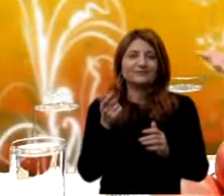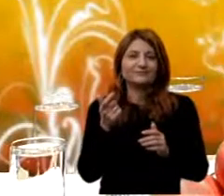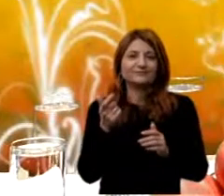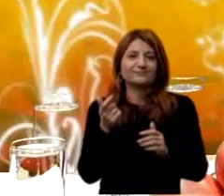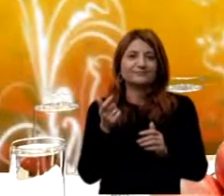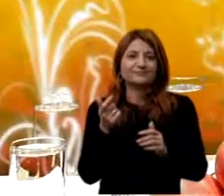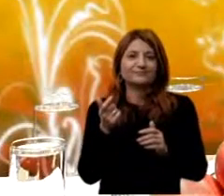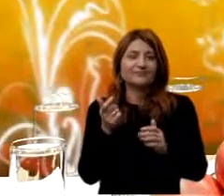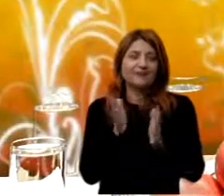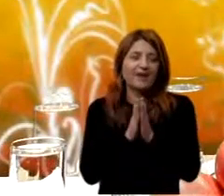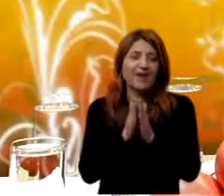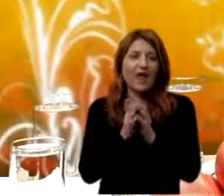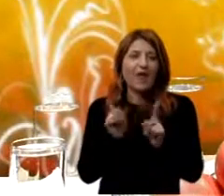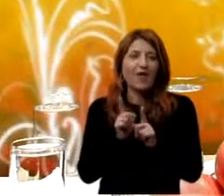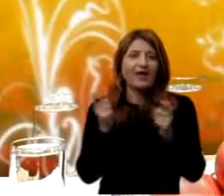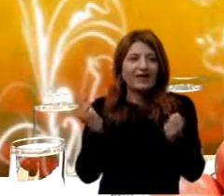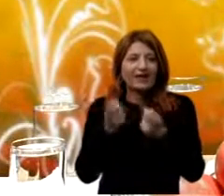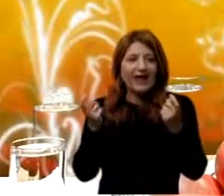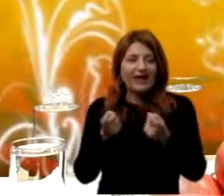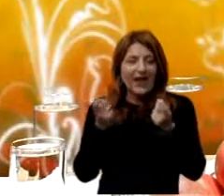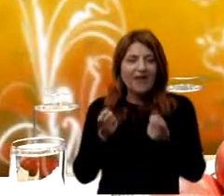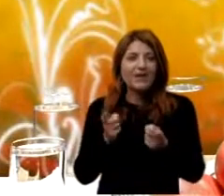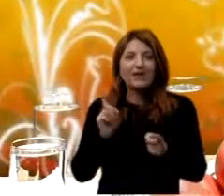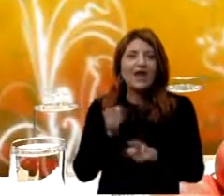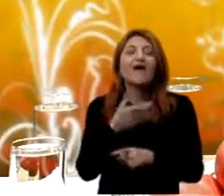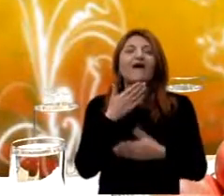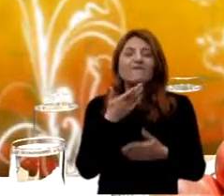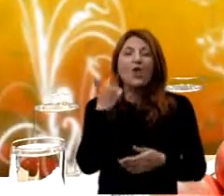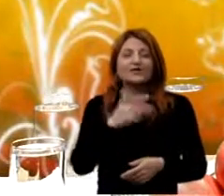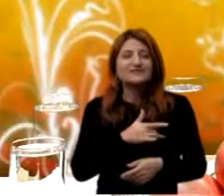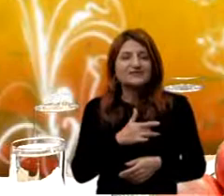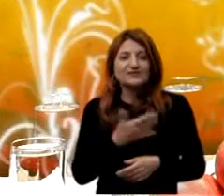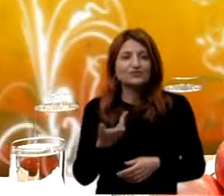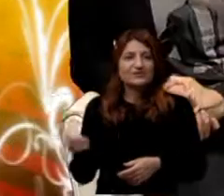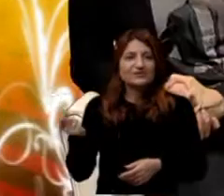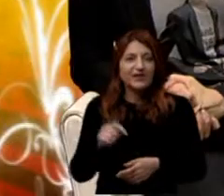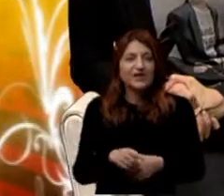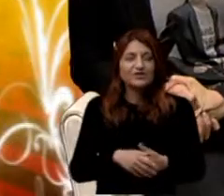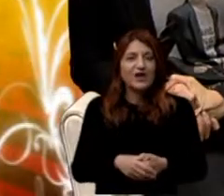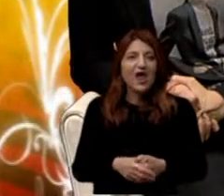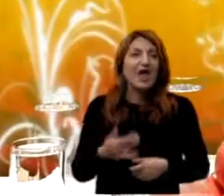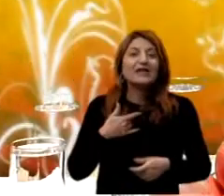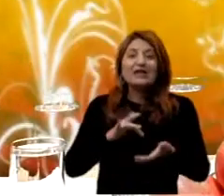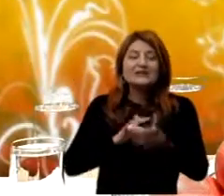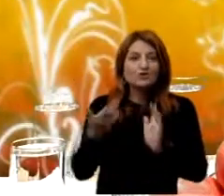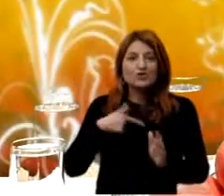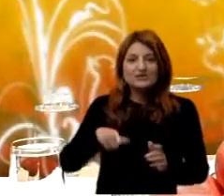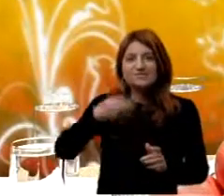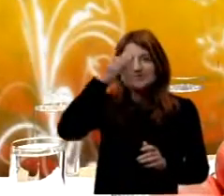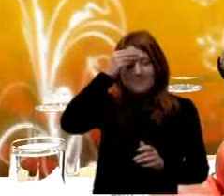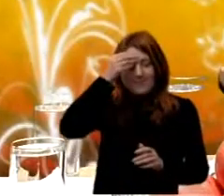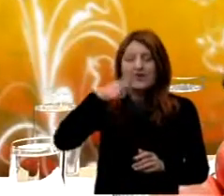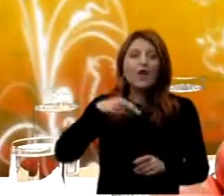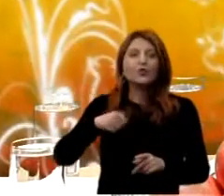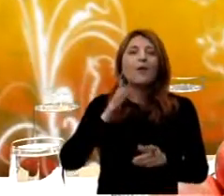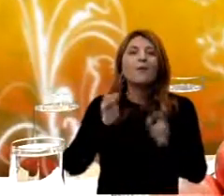ne jurimo gošće. Samo tako. Hvala vam od srca što ste bili i sigurna sam da ste pomogli. A ja sve što sam zapamtila, ja to mogu povremeno